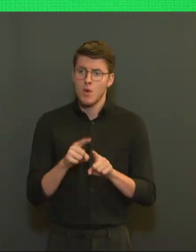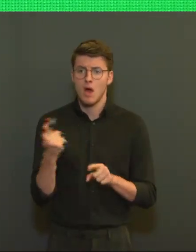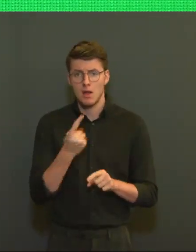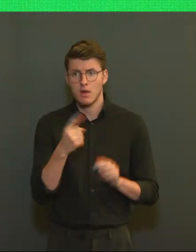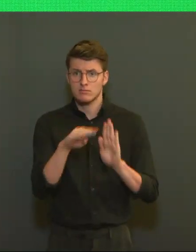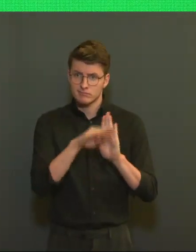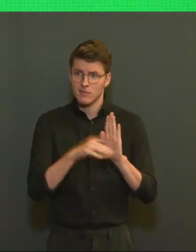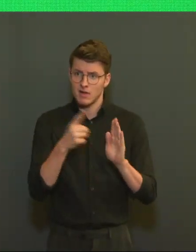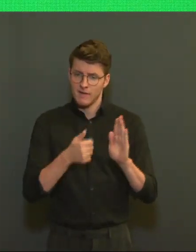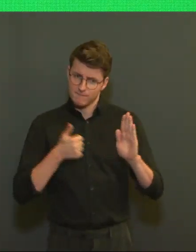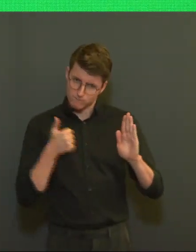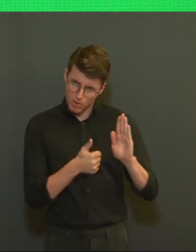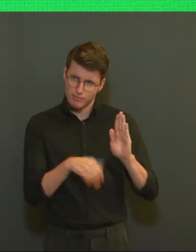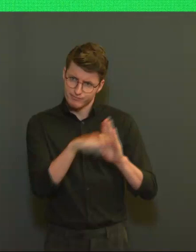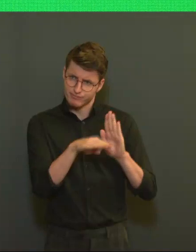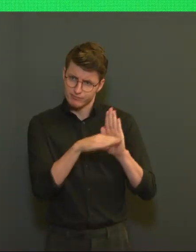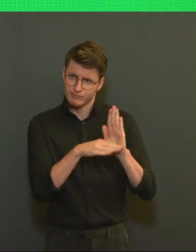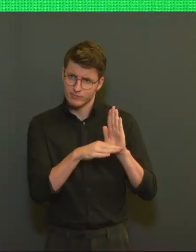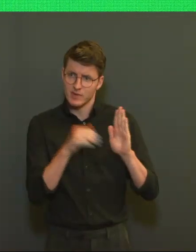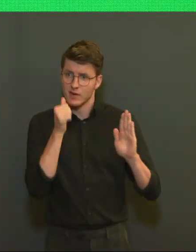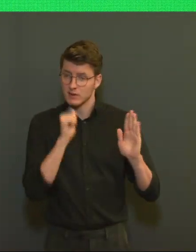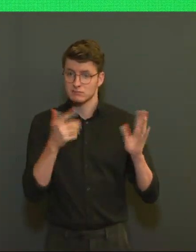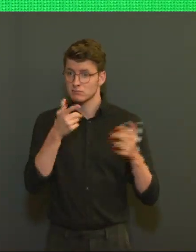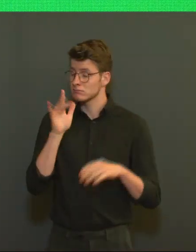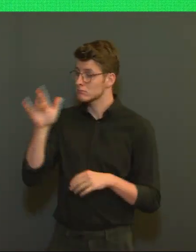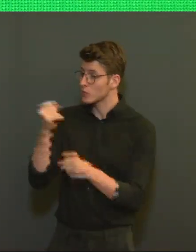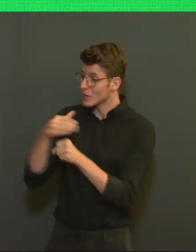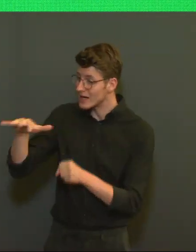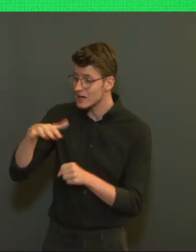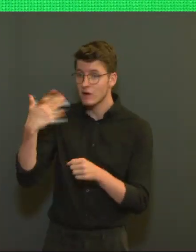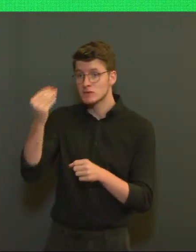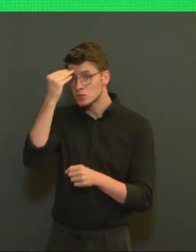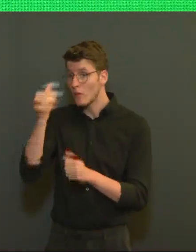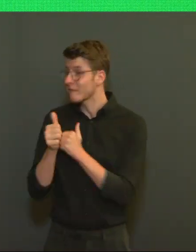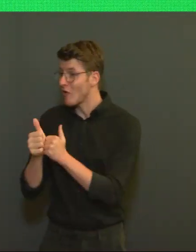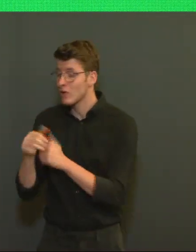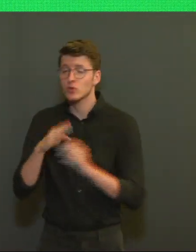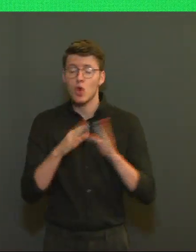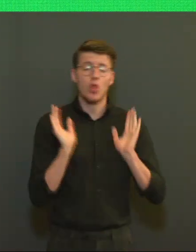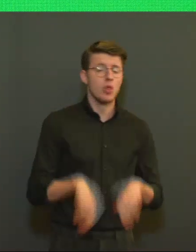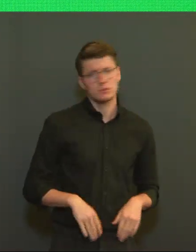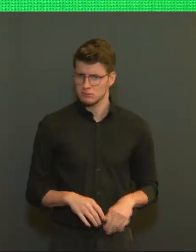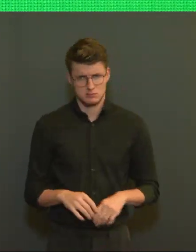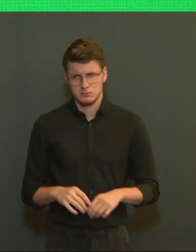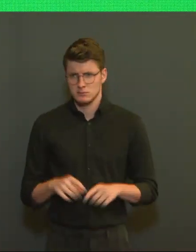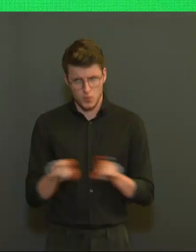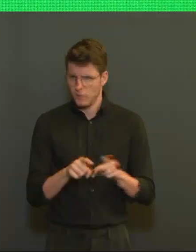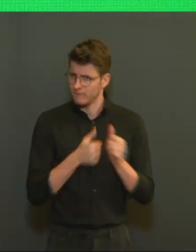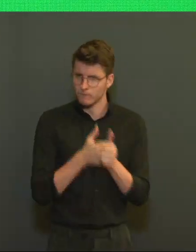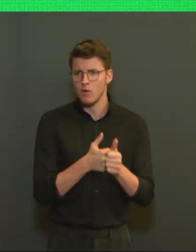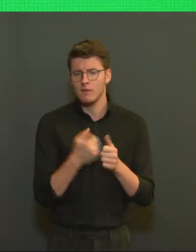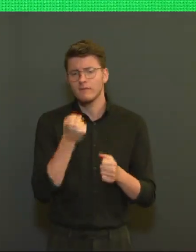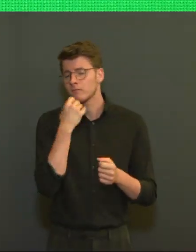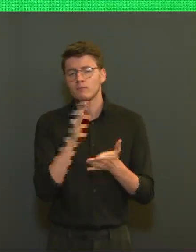of een schoolomgeving. Het heeft geen zin om bijvoorbeeld op school overdag de opgelegde maatregelen te volgen,